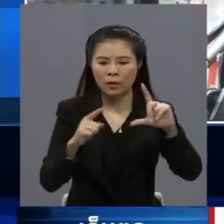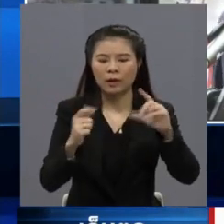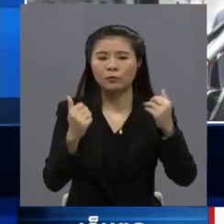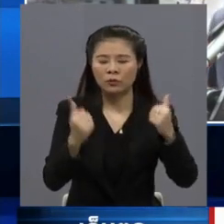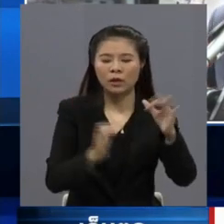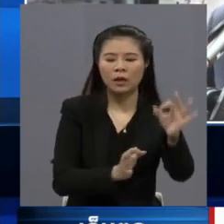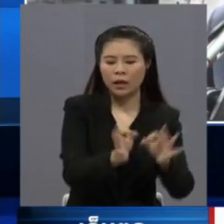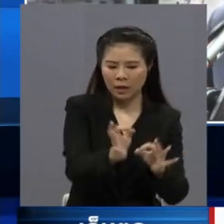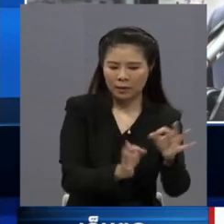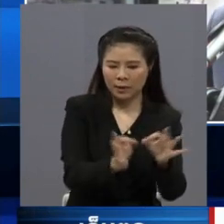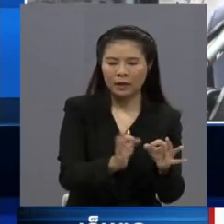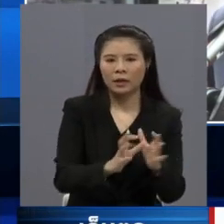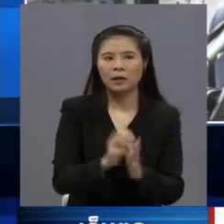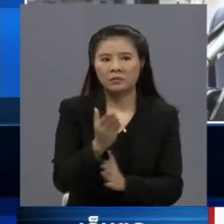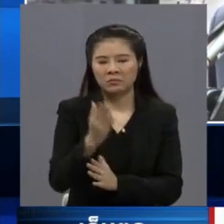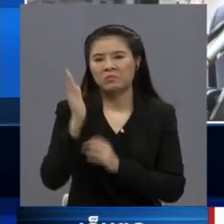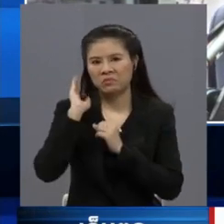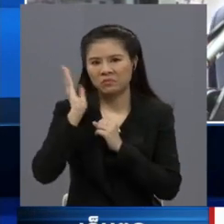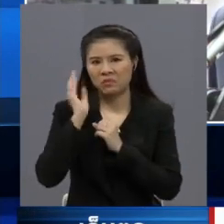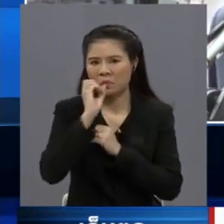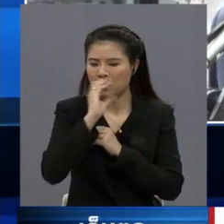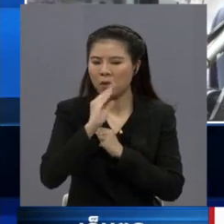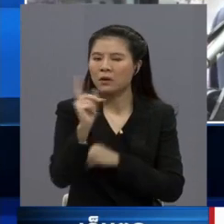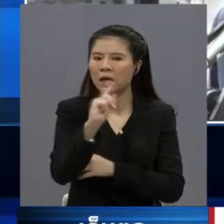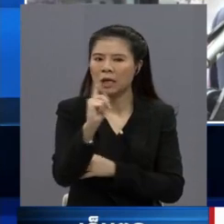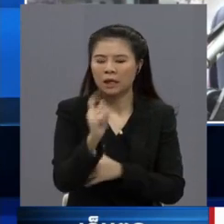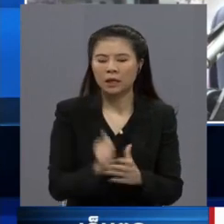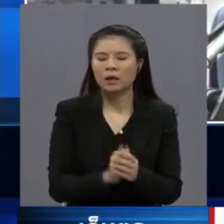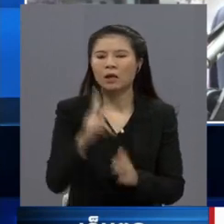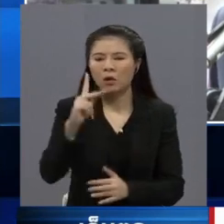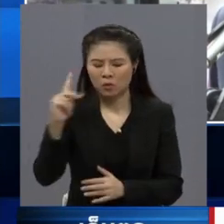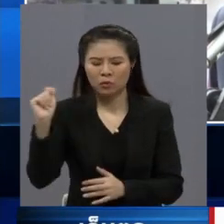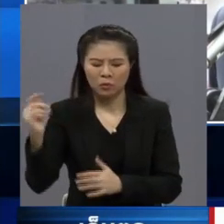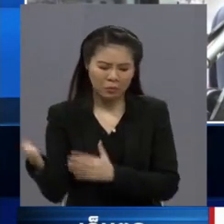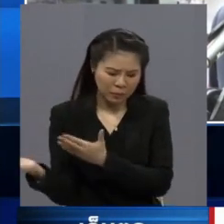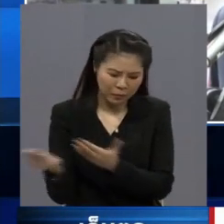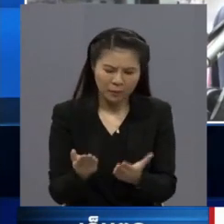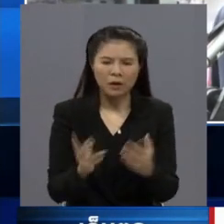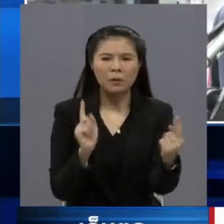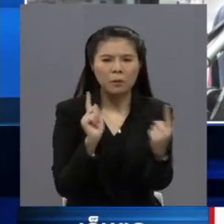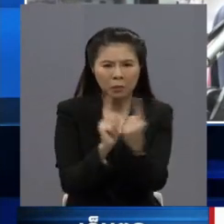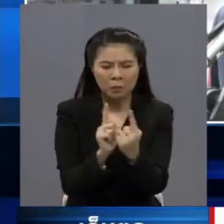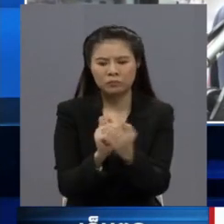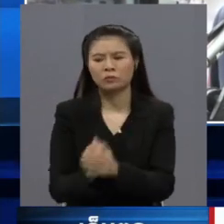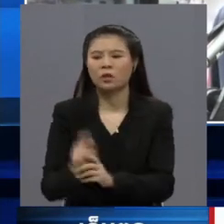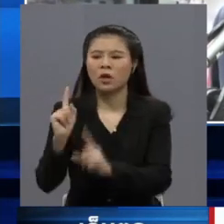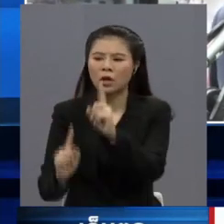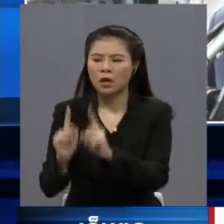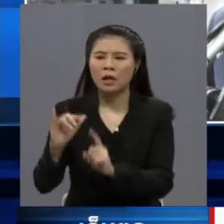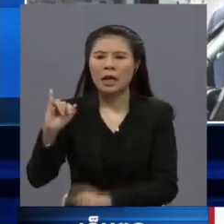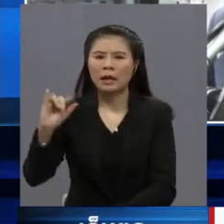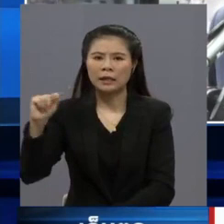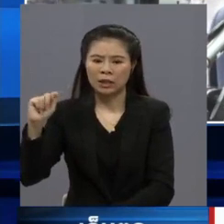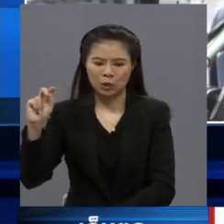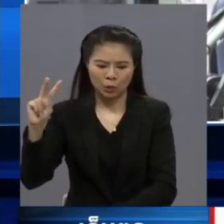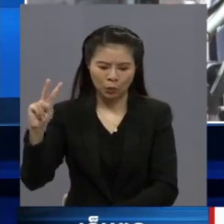ครับคุณชัยธวัฒน์บอกว่าควรจะอยากเรียกกกต.ไปด้วย เ รียก ITV ไปด้วยเหมือนกับว่